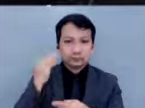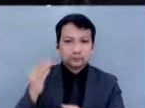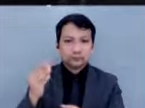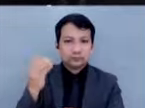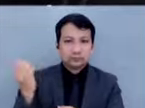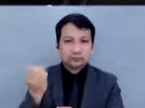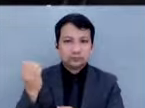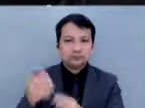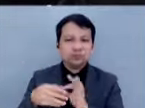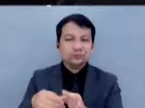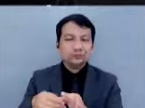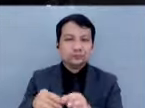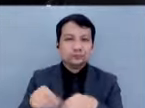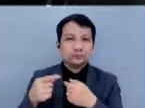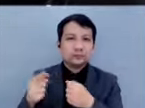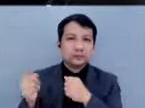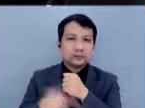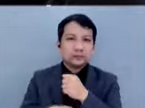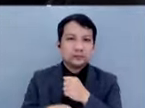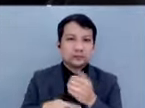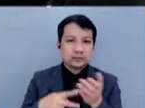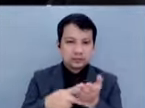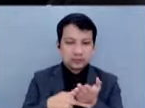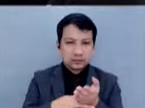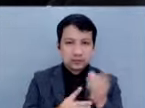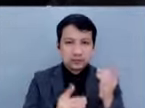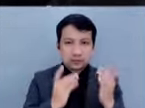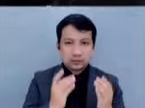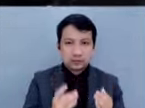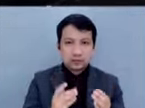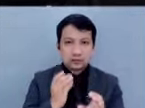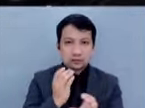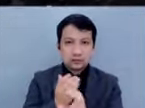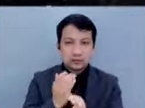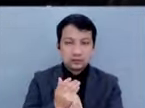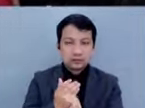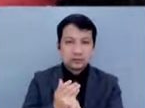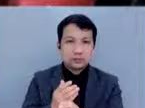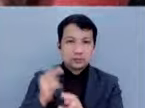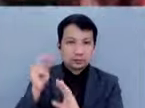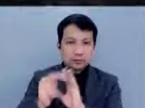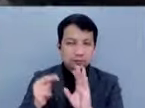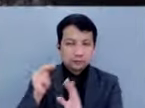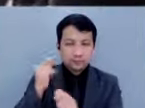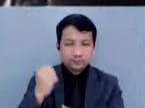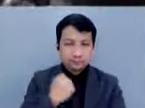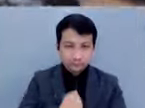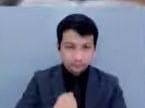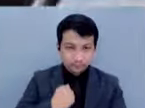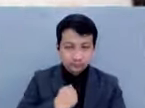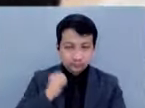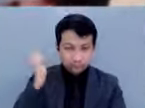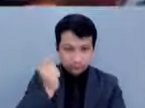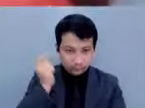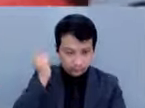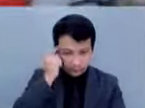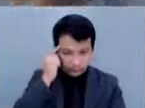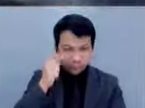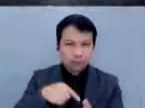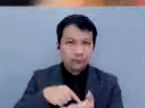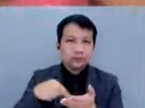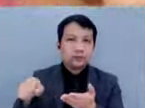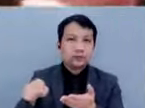Kaya binigyan ng tig-isang violation ticket ang mga sasakyan ni Singson. Sa isang video, nang sorry ang dating gobernador, magbabaya daw sila ng